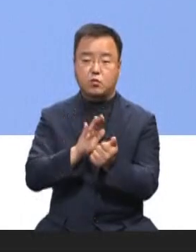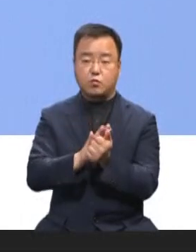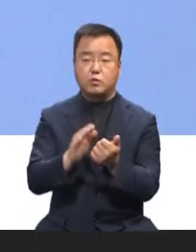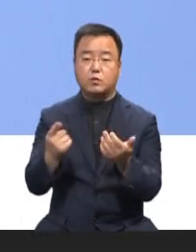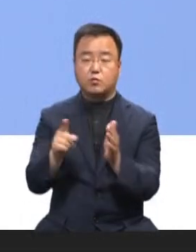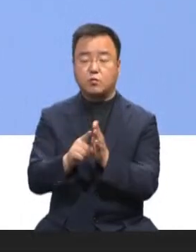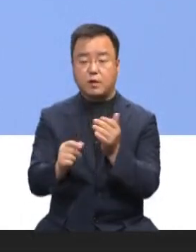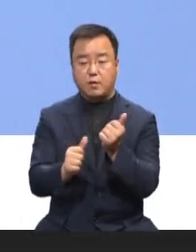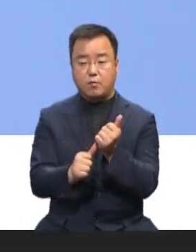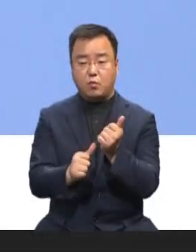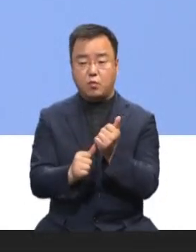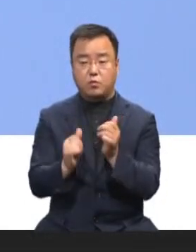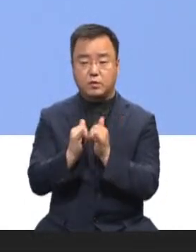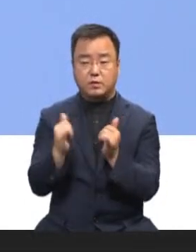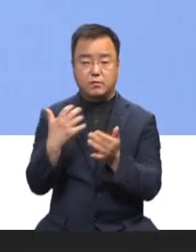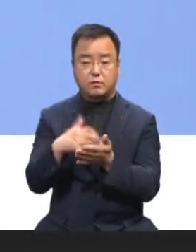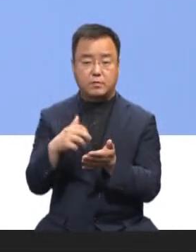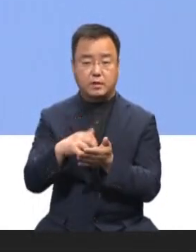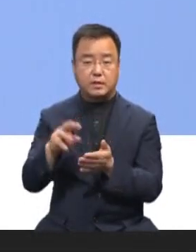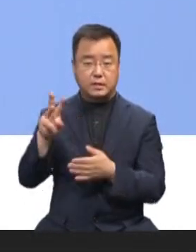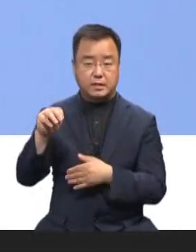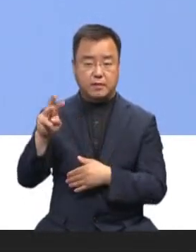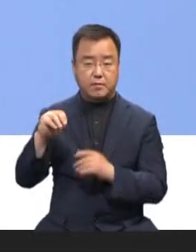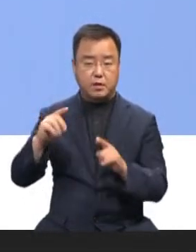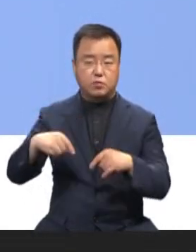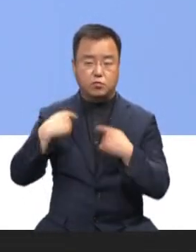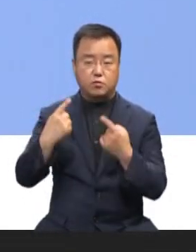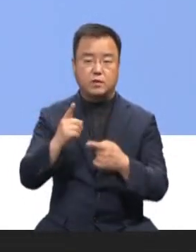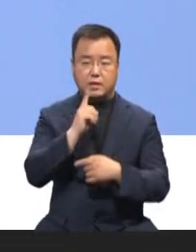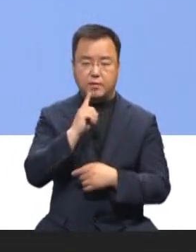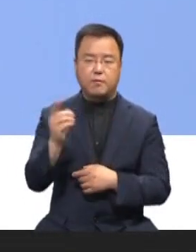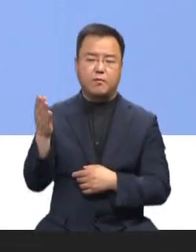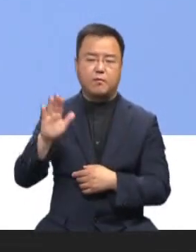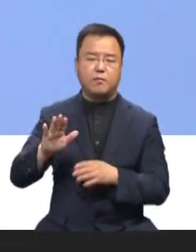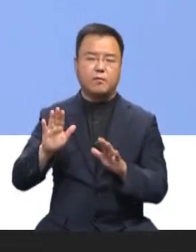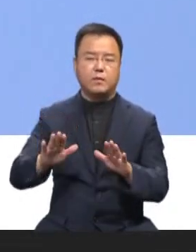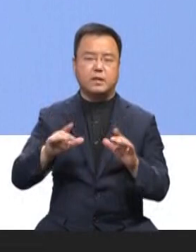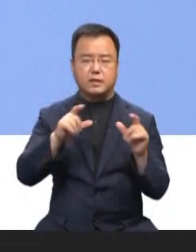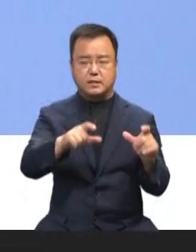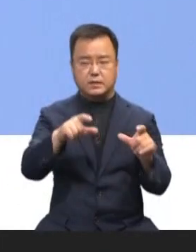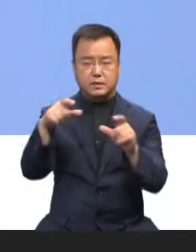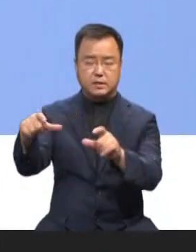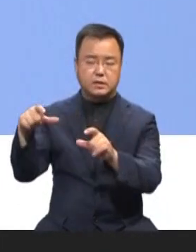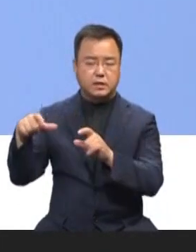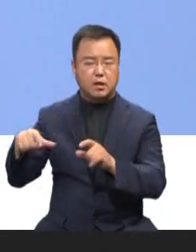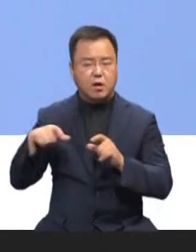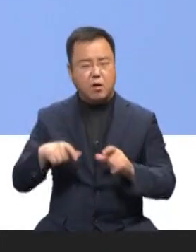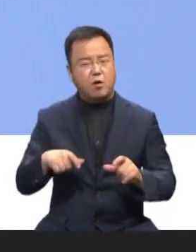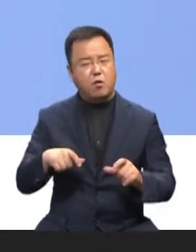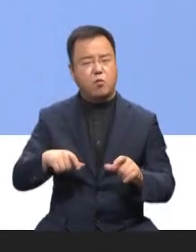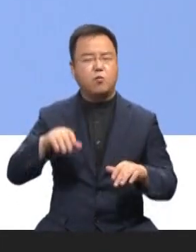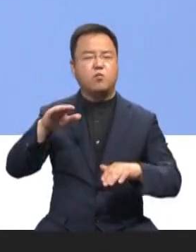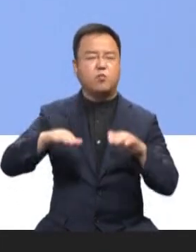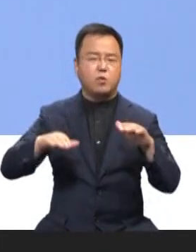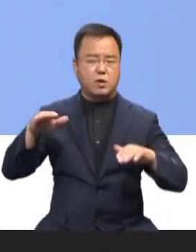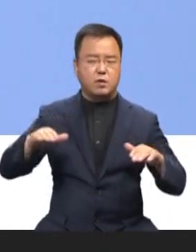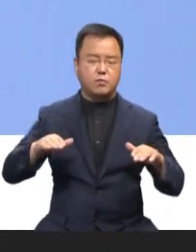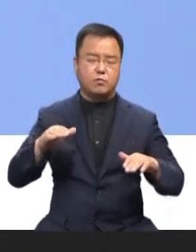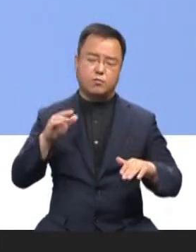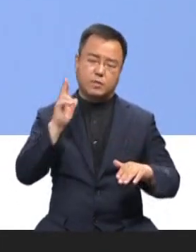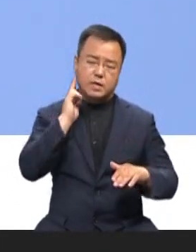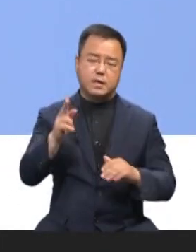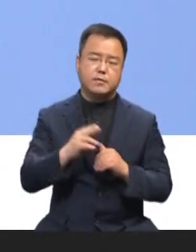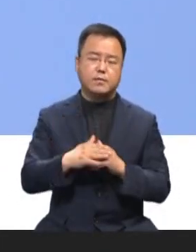보조인력 의 삼례읍 3만명 정도 투입하기로 했습니다 그런데 이 지역별로 편차가 굉장히 큽니다 이대